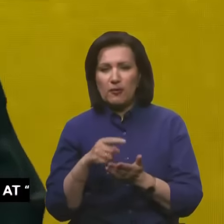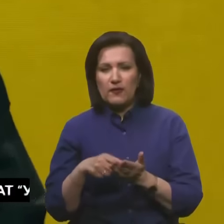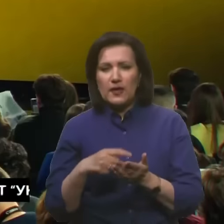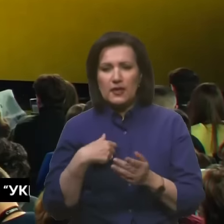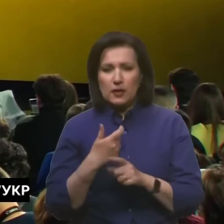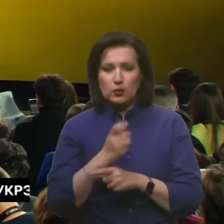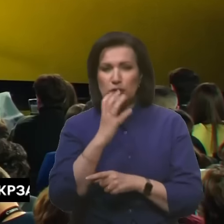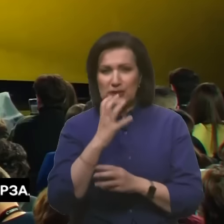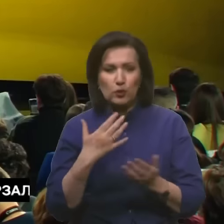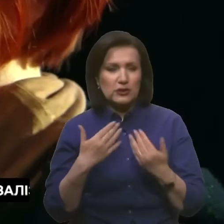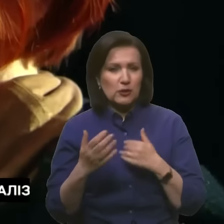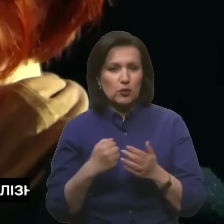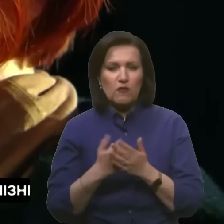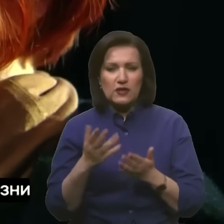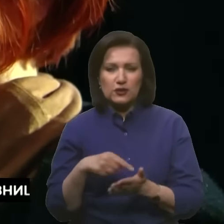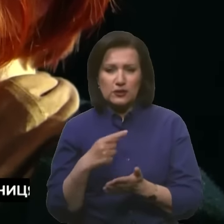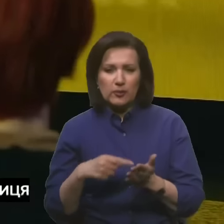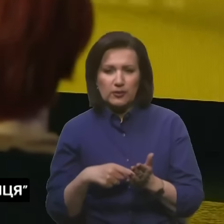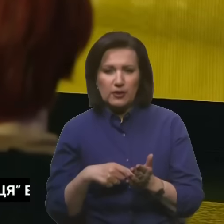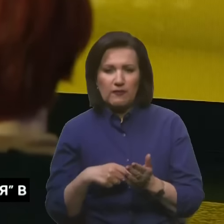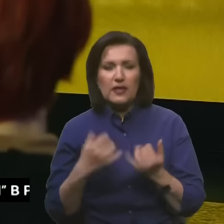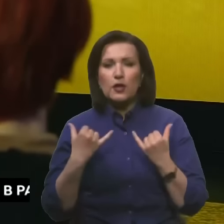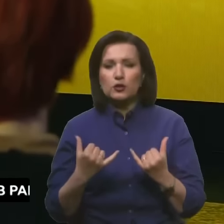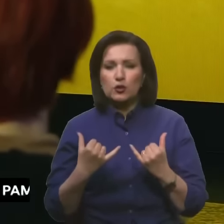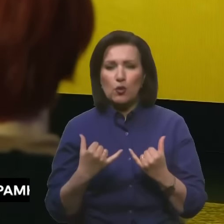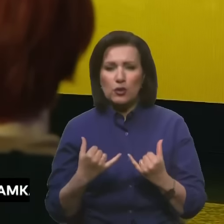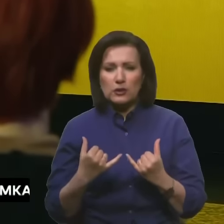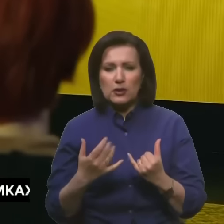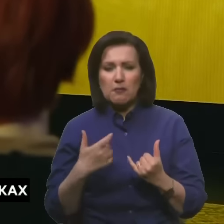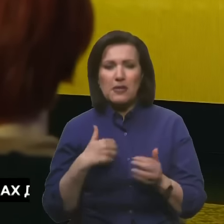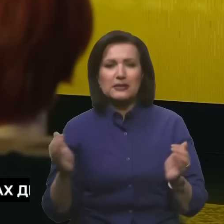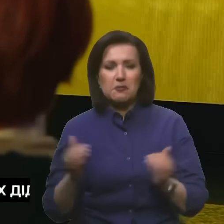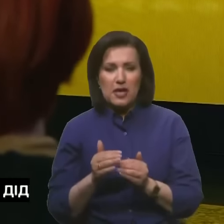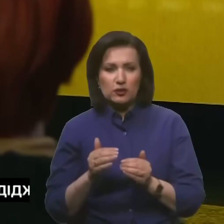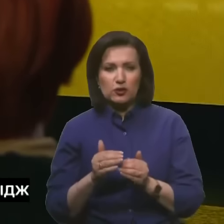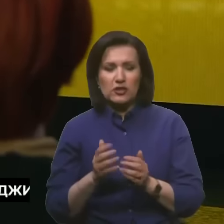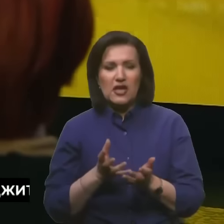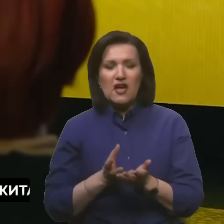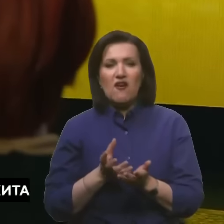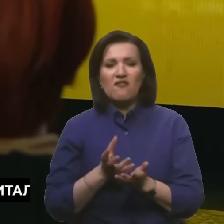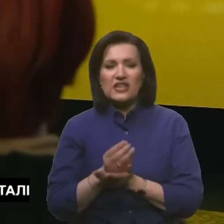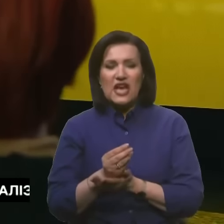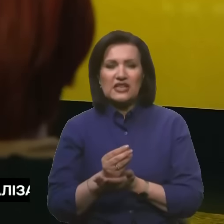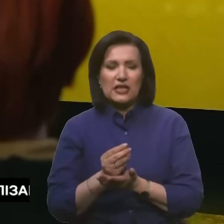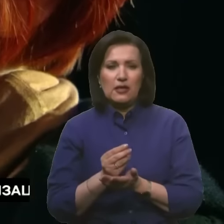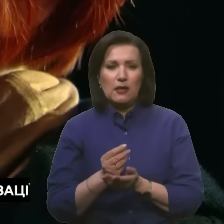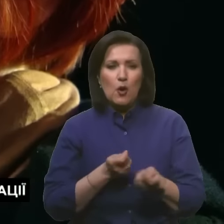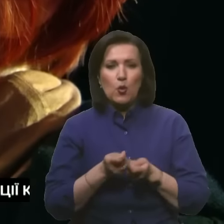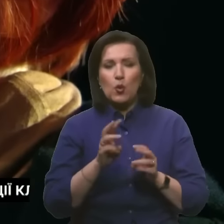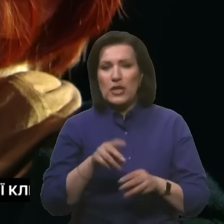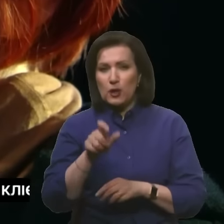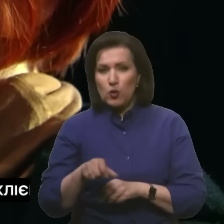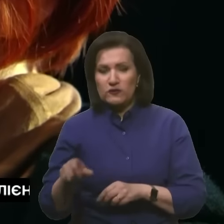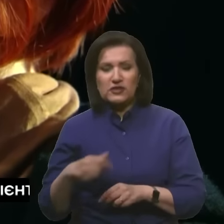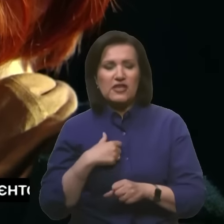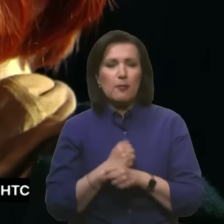Я дуже серйозно ставлюся до ваших запитань. Сьогодні ми зменшуємо максимально видатки урядовців. Я ще працюю